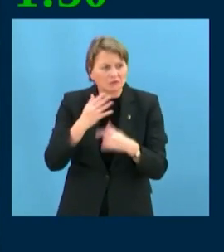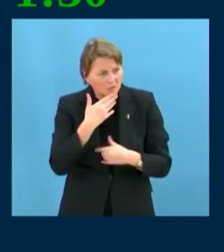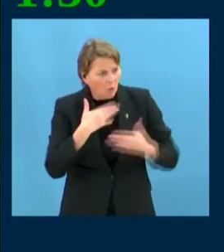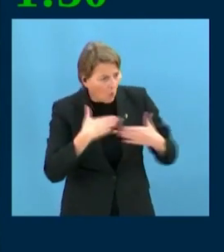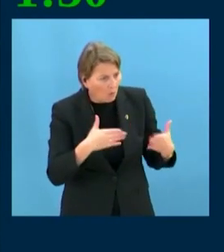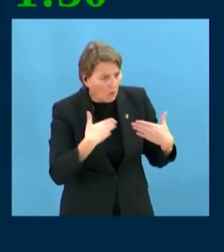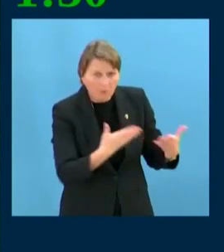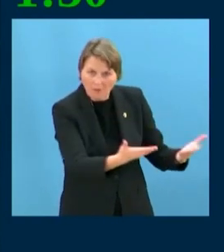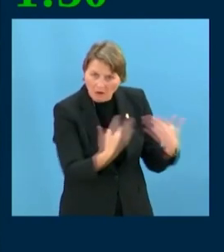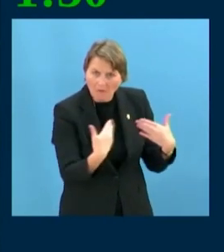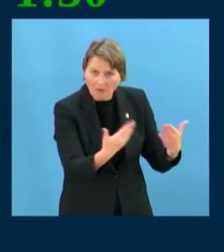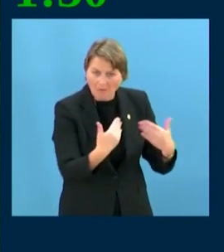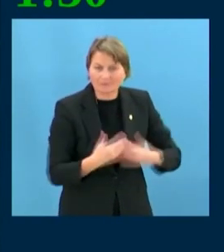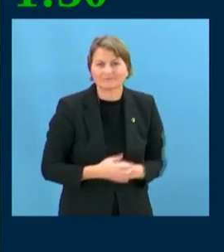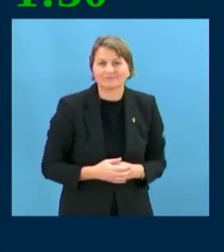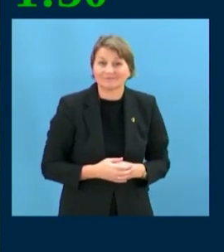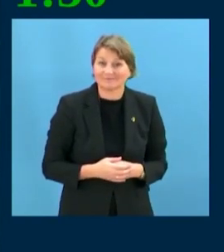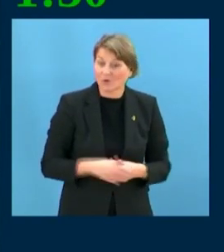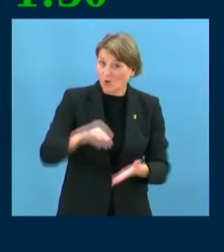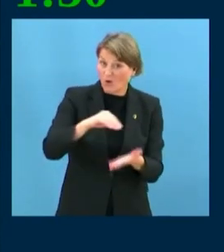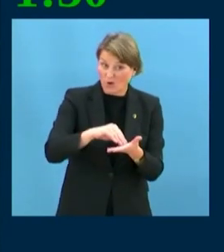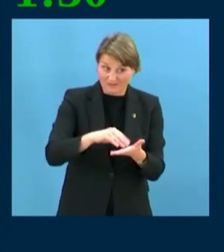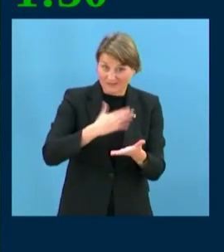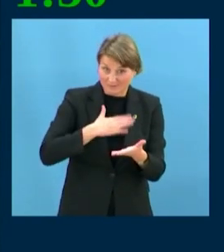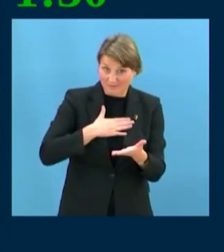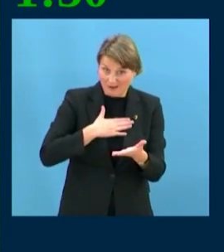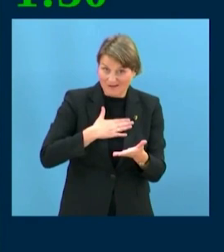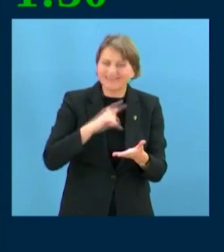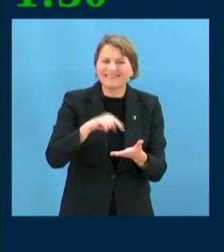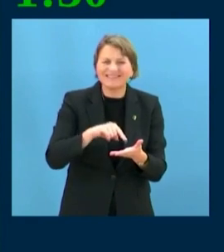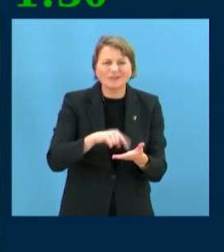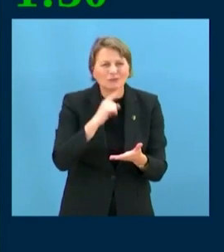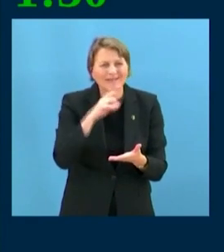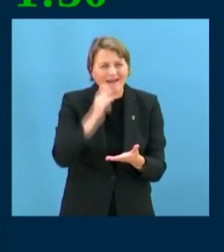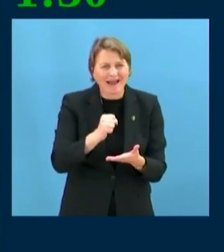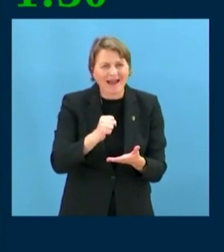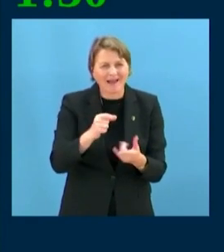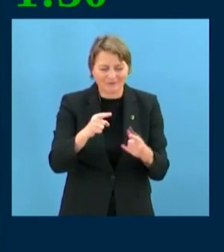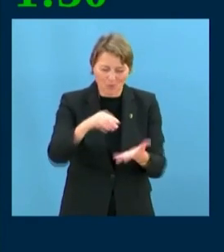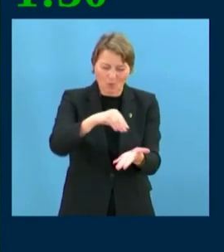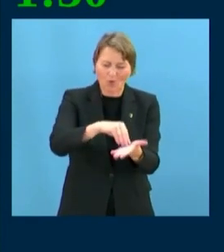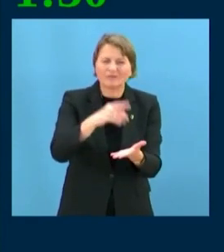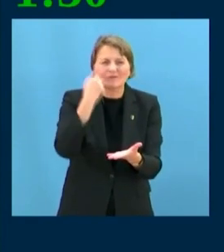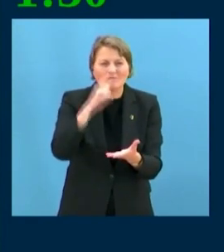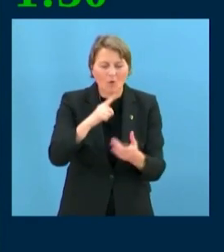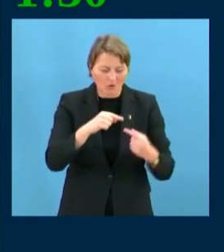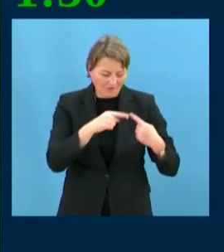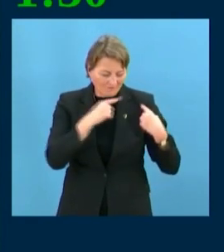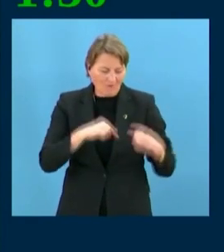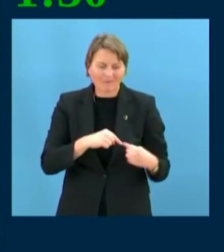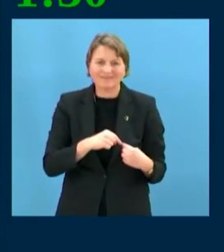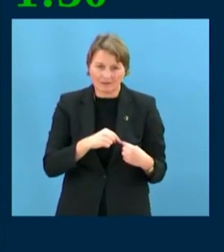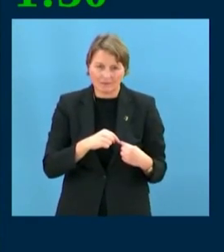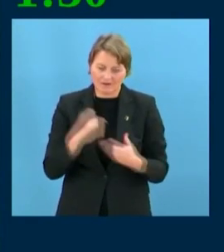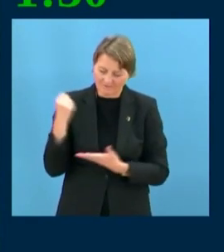açılmasıyla yapılabilir bu konuda yönetim kurulunun liderliğini takdir ediyorum Birleşmiş Milletler